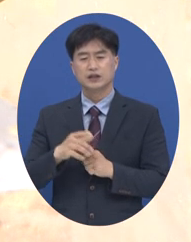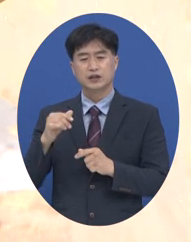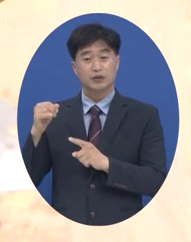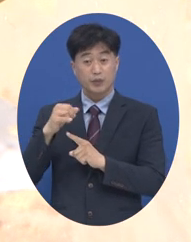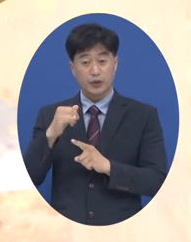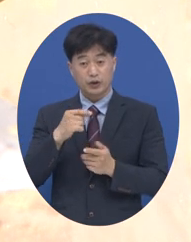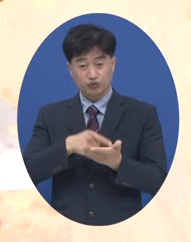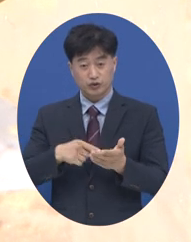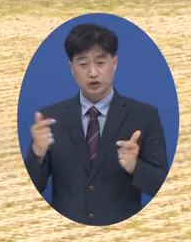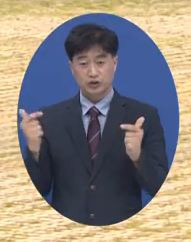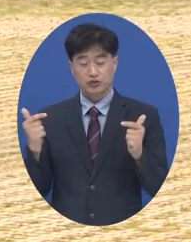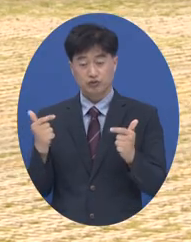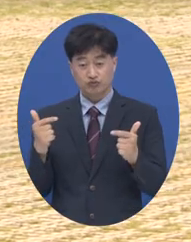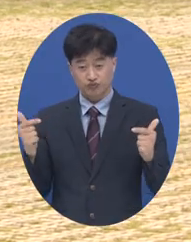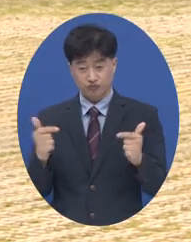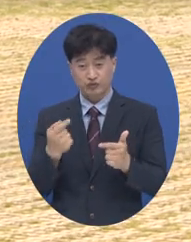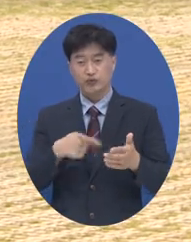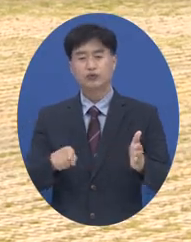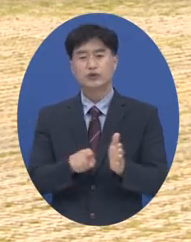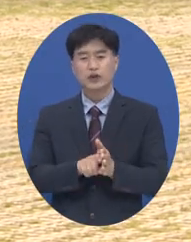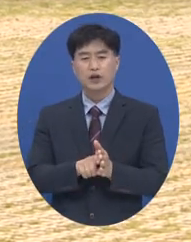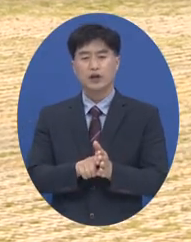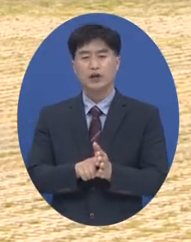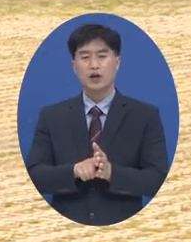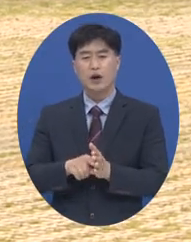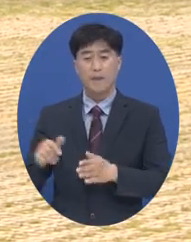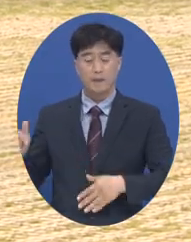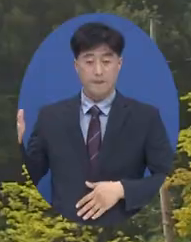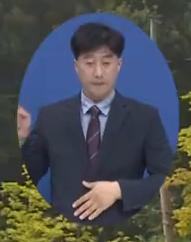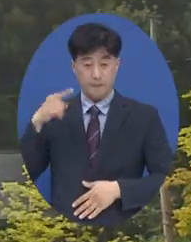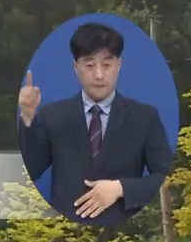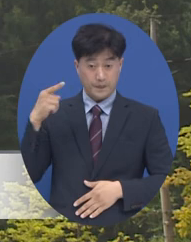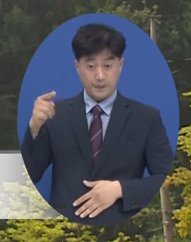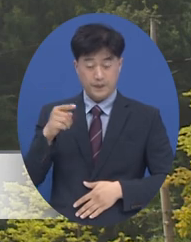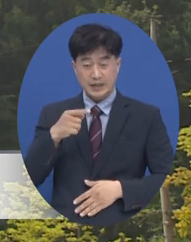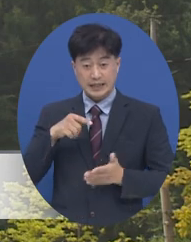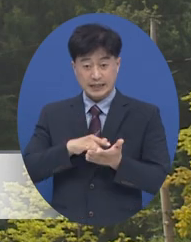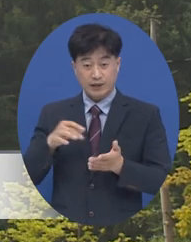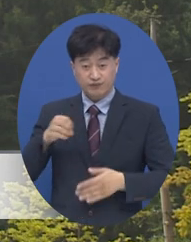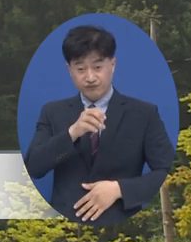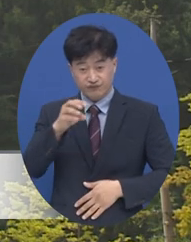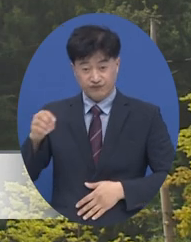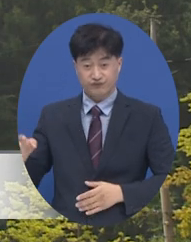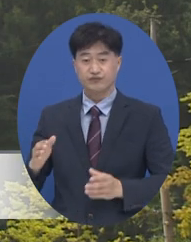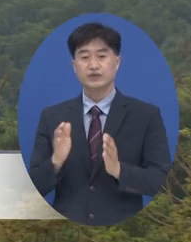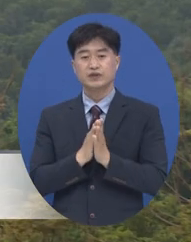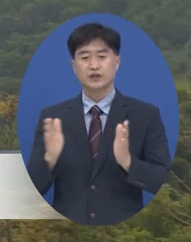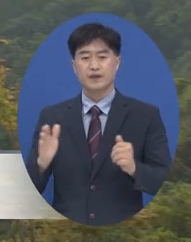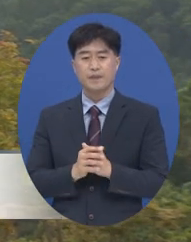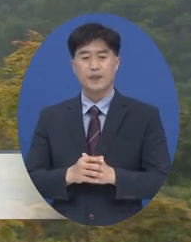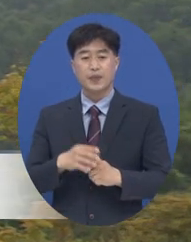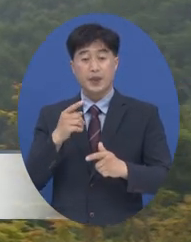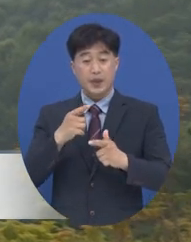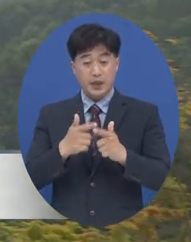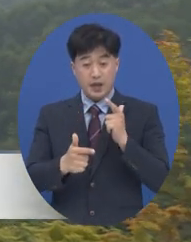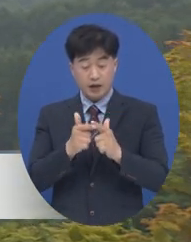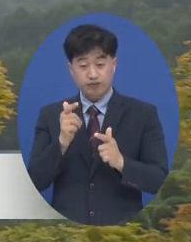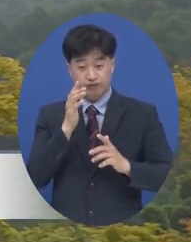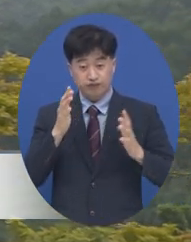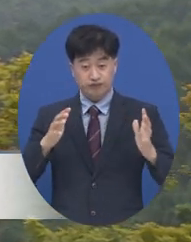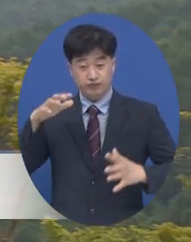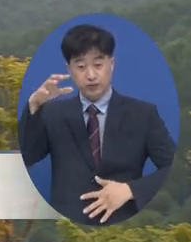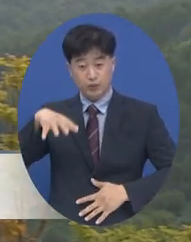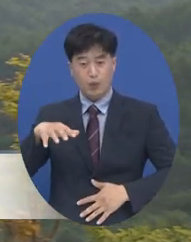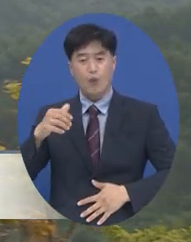피해를 최소화하기 위해 항공방제에 나섰습니다. 가평군과 포천시에 있는 잣나무 재배단지